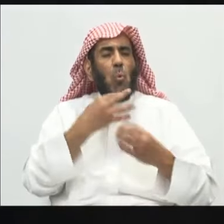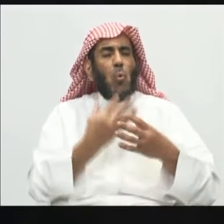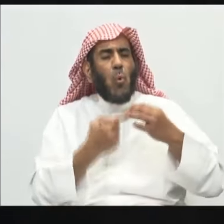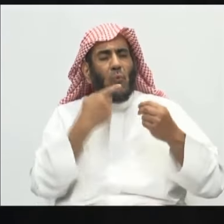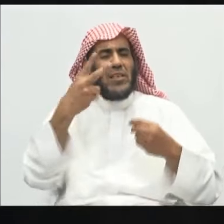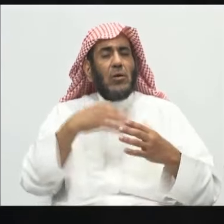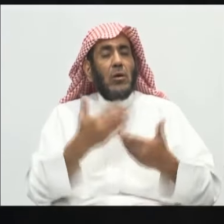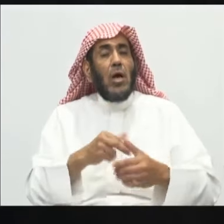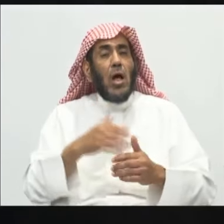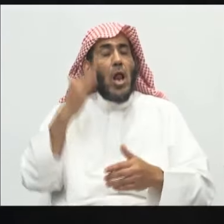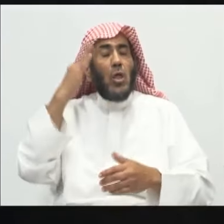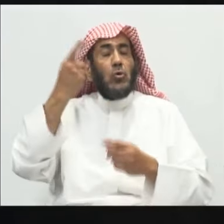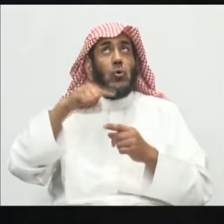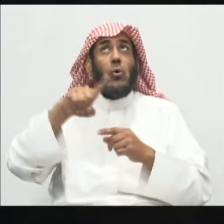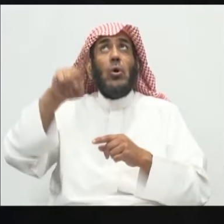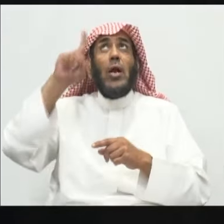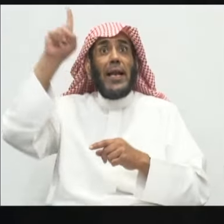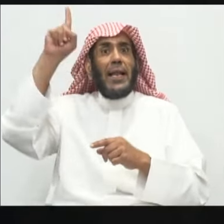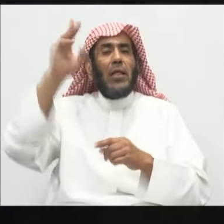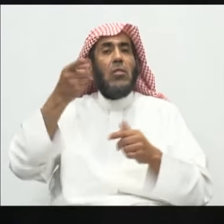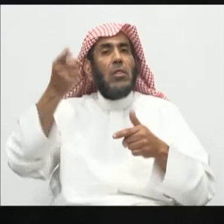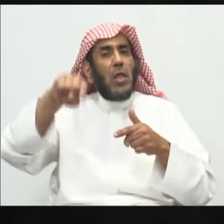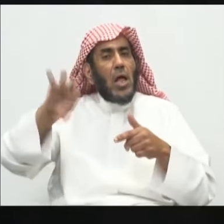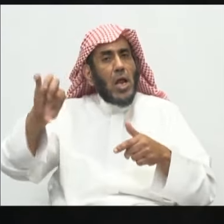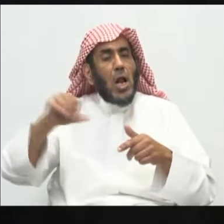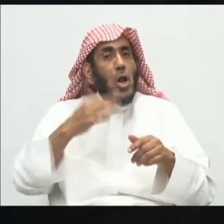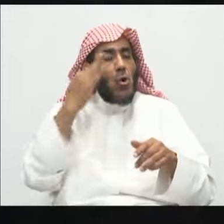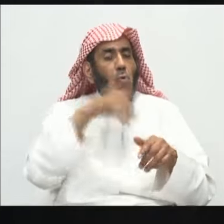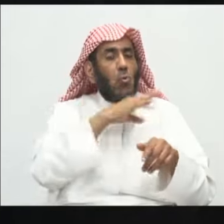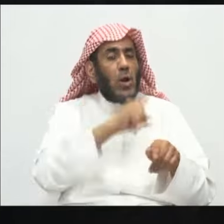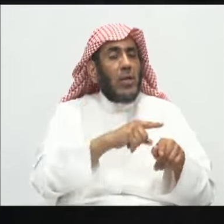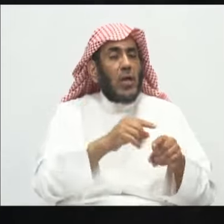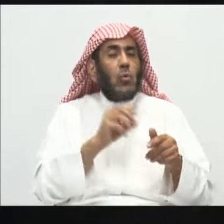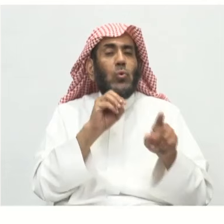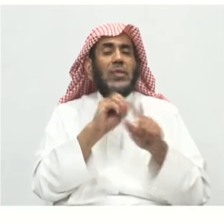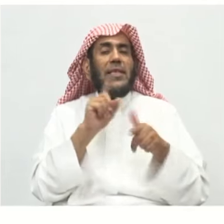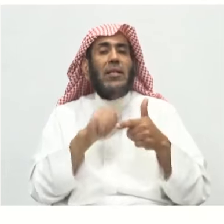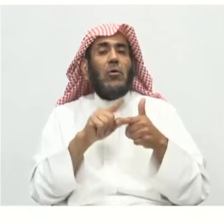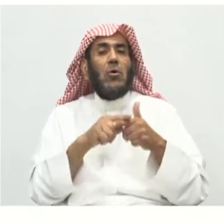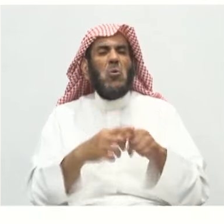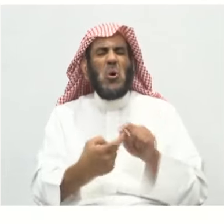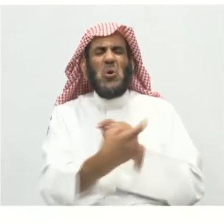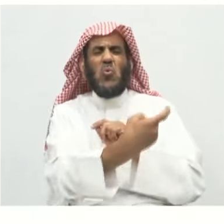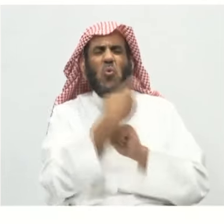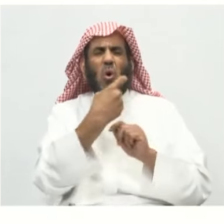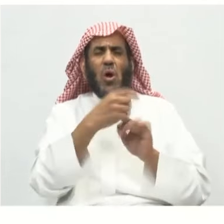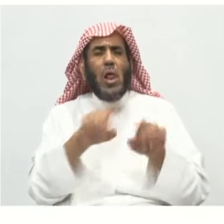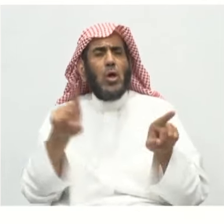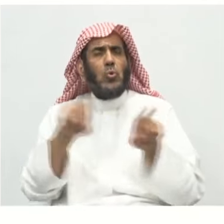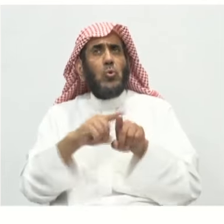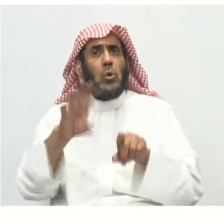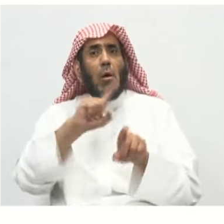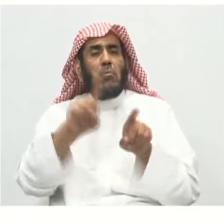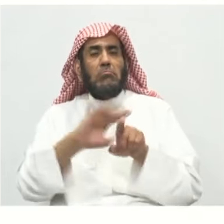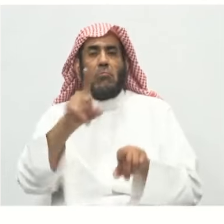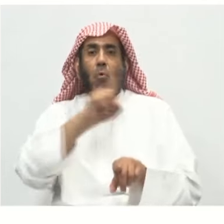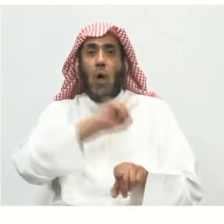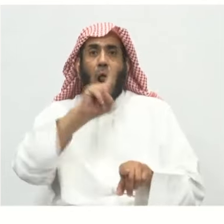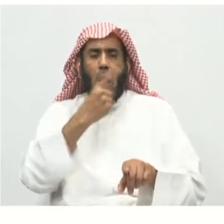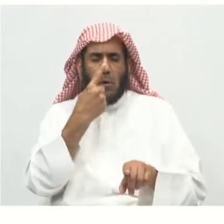نشكر لي ولوالديك الي المصير هذه الوصيه الثانيه ايضا وسنعرف ذلك وان جاهداك على ان تشرك ب ما ليس لك به علم فلا